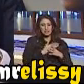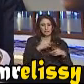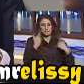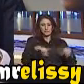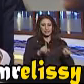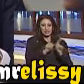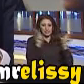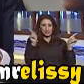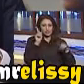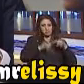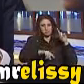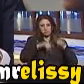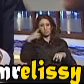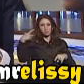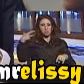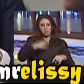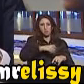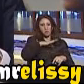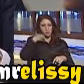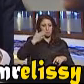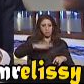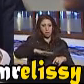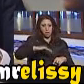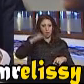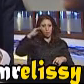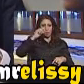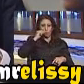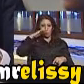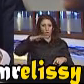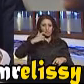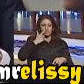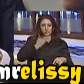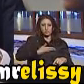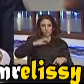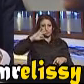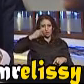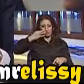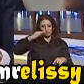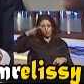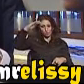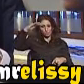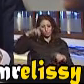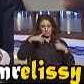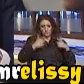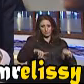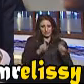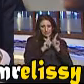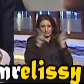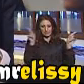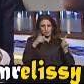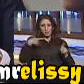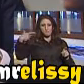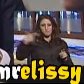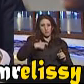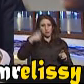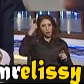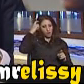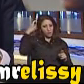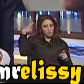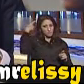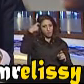التحرير الأخيرة برصاص مجند أمن مركزي بعدما اخترقت جسده رصاصتين في